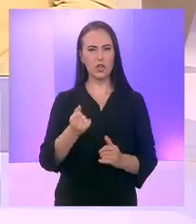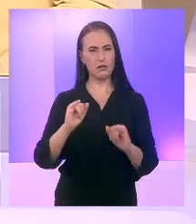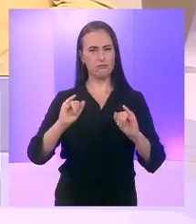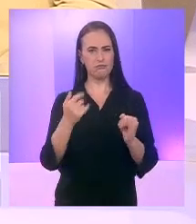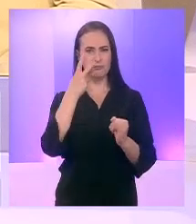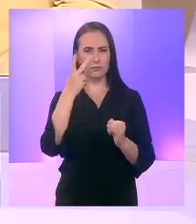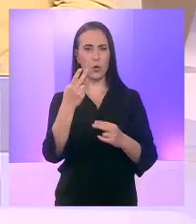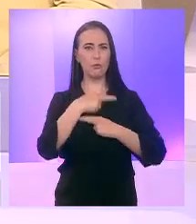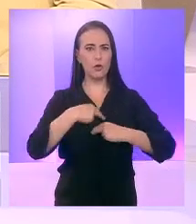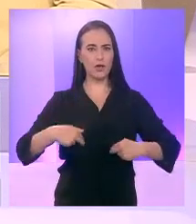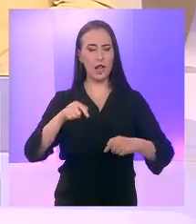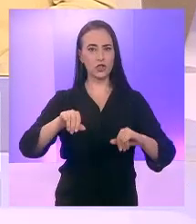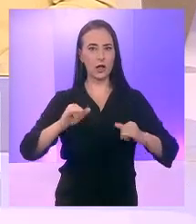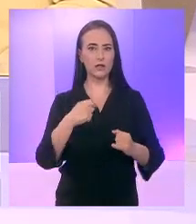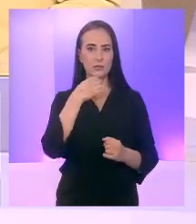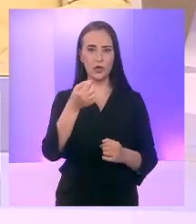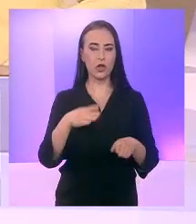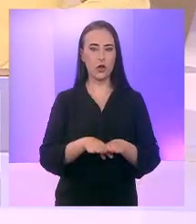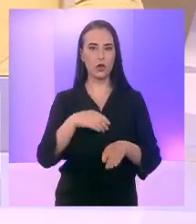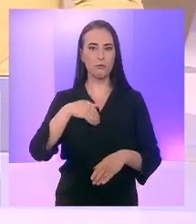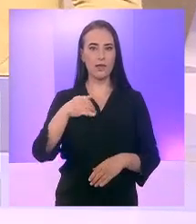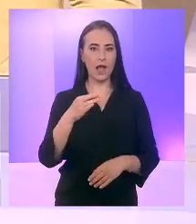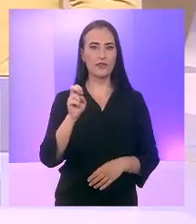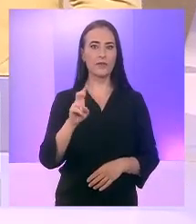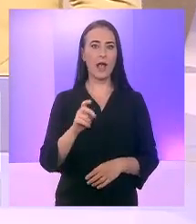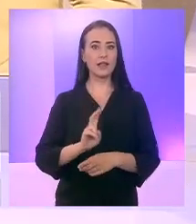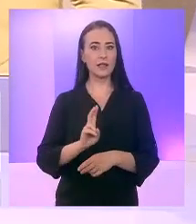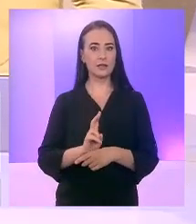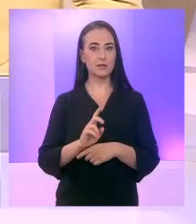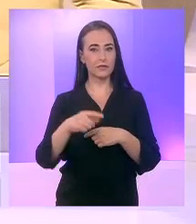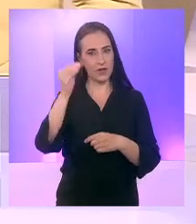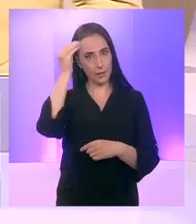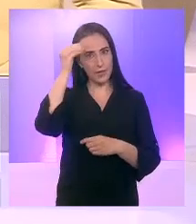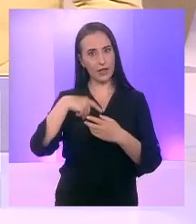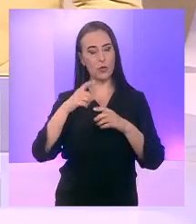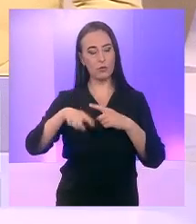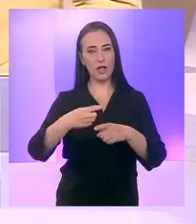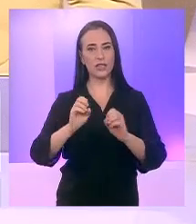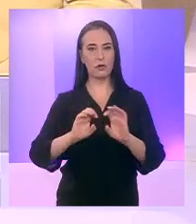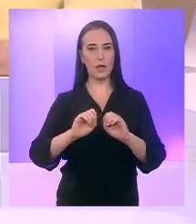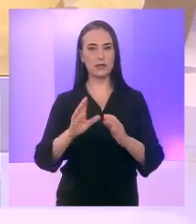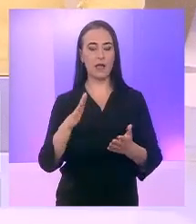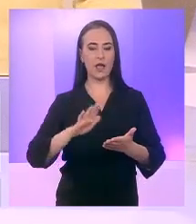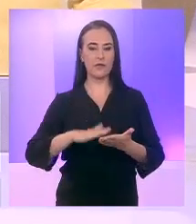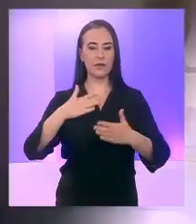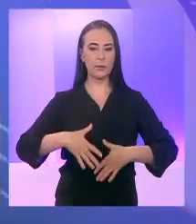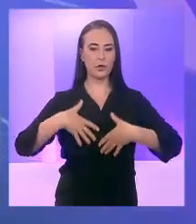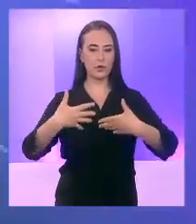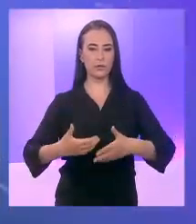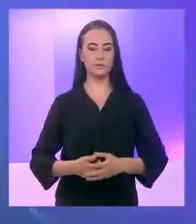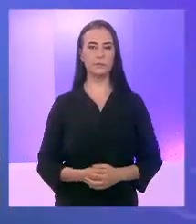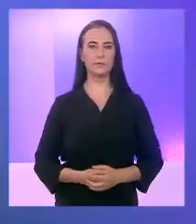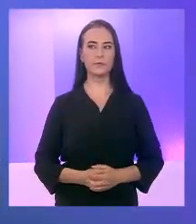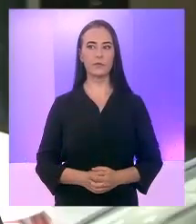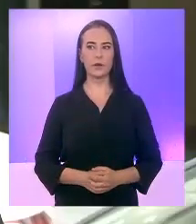Ce ipoteze au procurorii în acest caz, ne spune colegul nostru Mihai Vălușescu și vă reamintim, urmează informații care vă pot afecta emoțional. Mihai, te